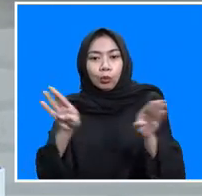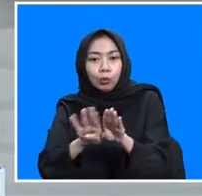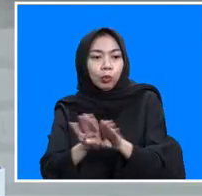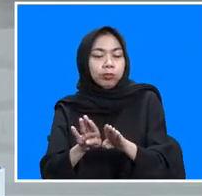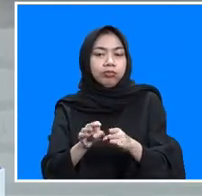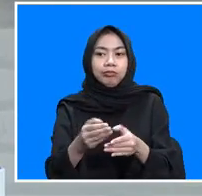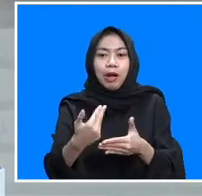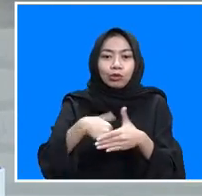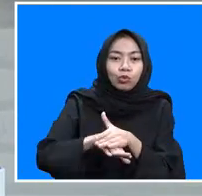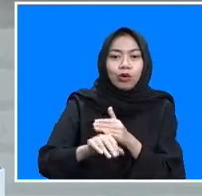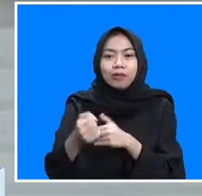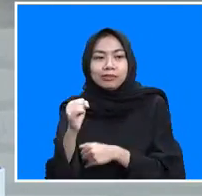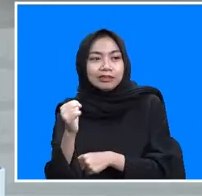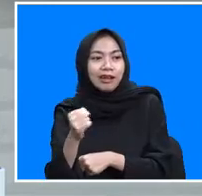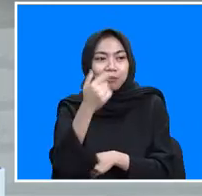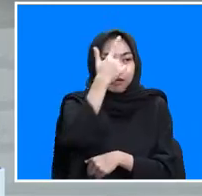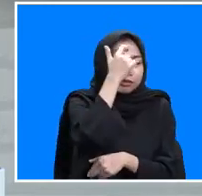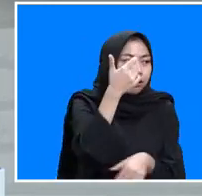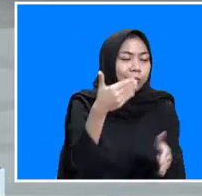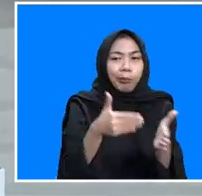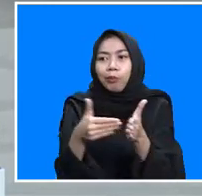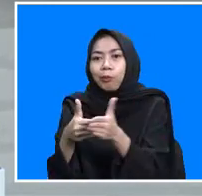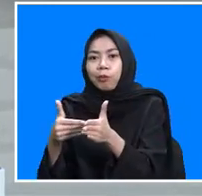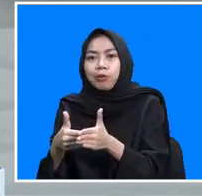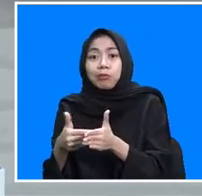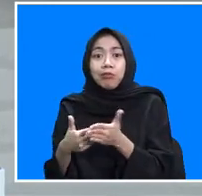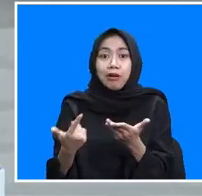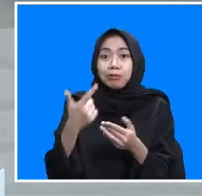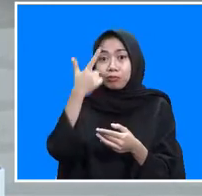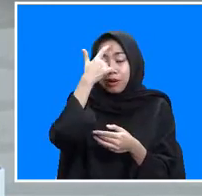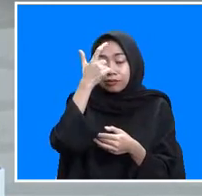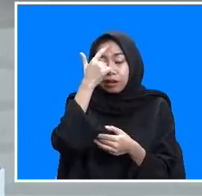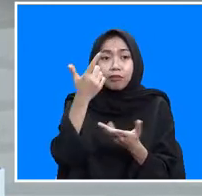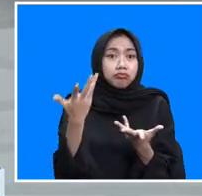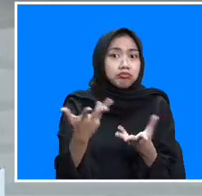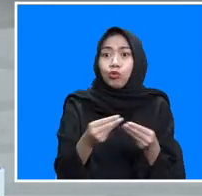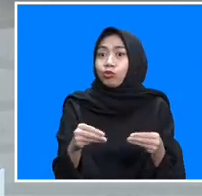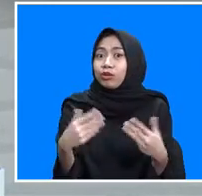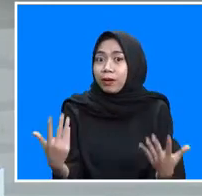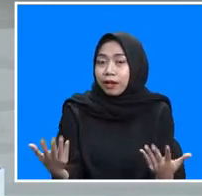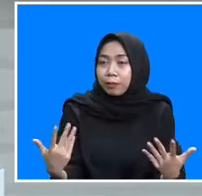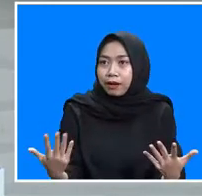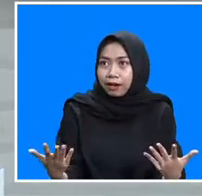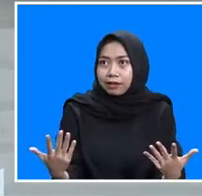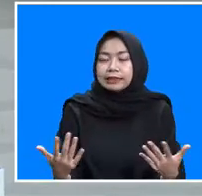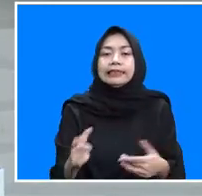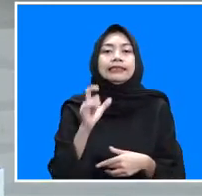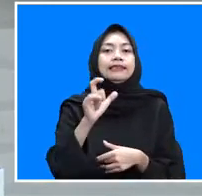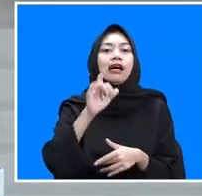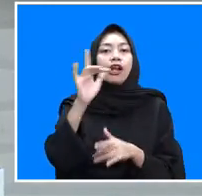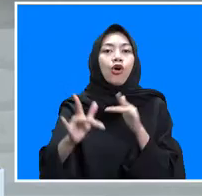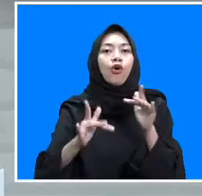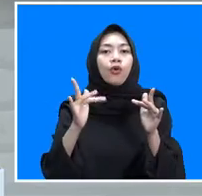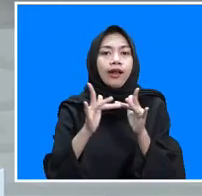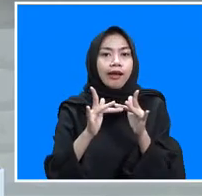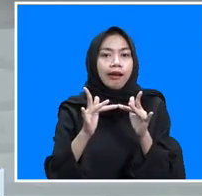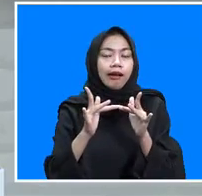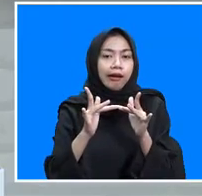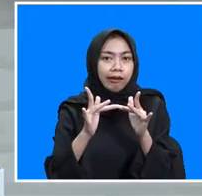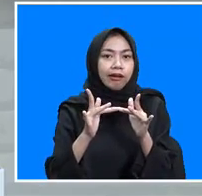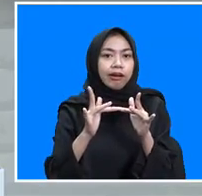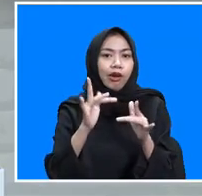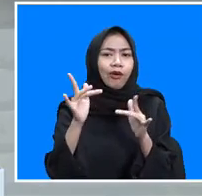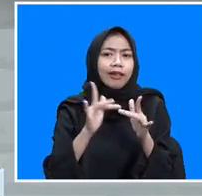tersebut. Untuk melanjutkan kegiatan-kegiatan pendidikan, beberapa negara menerapkan pembelajaran jarak jauh. Namun